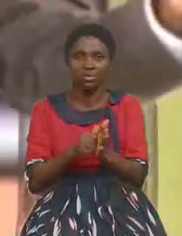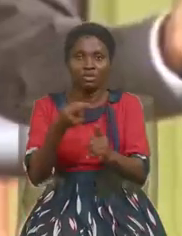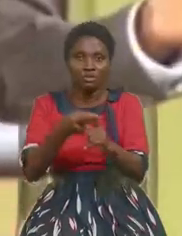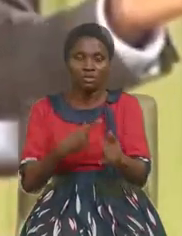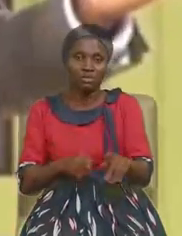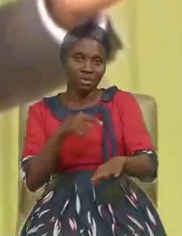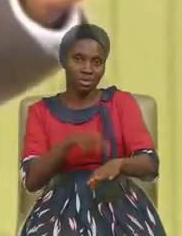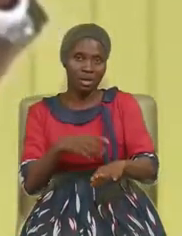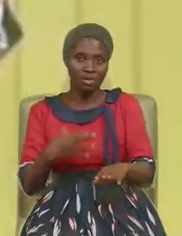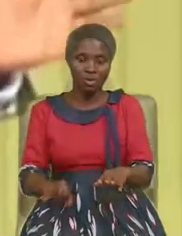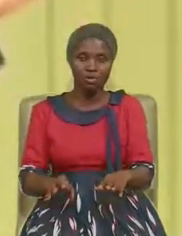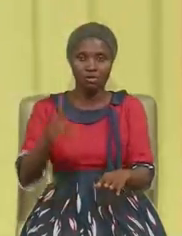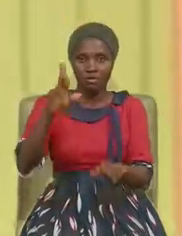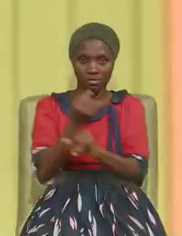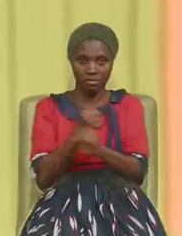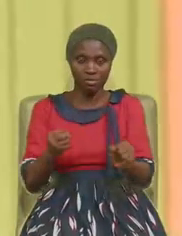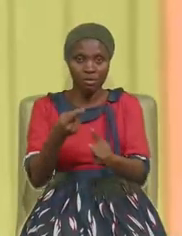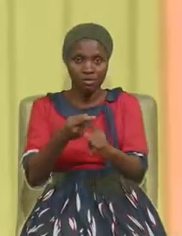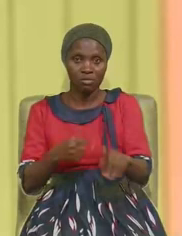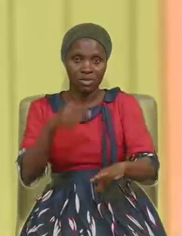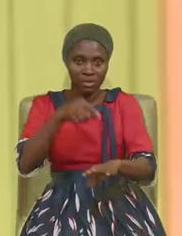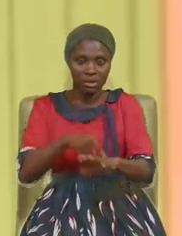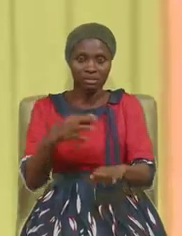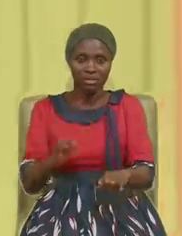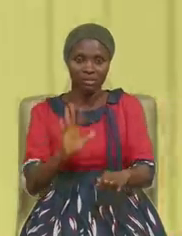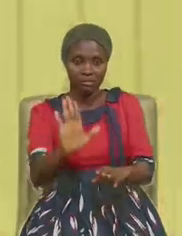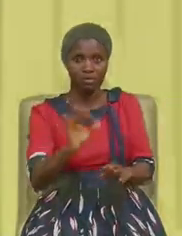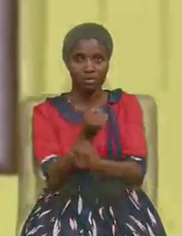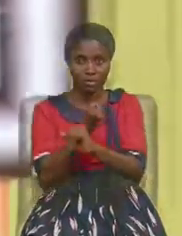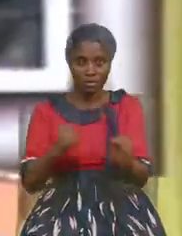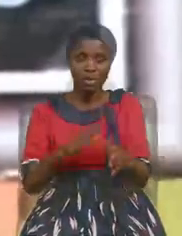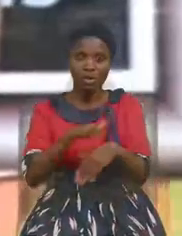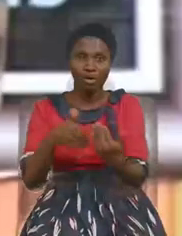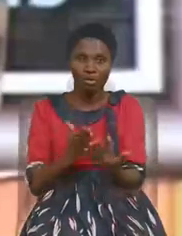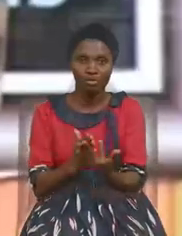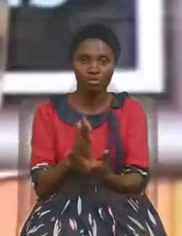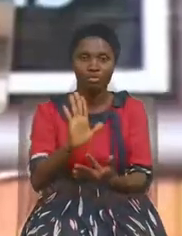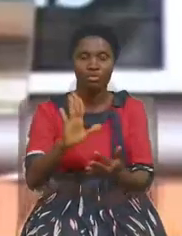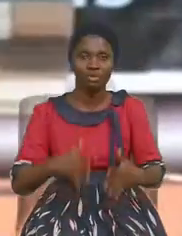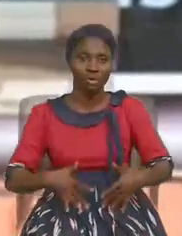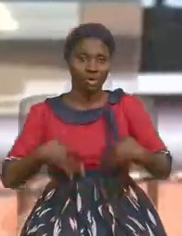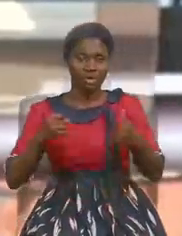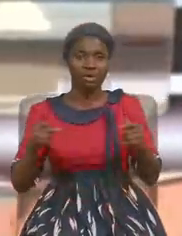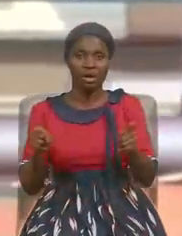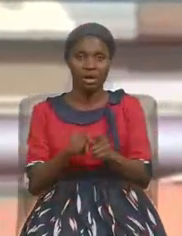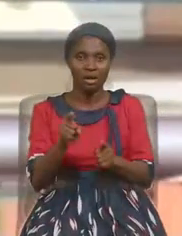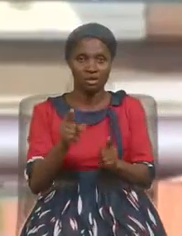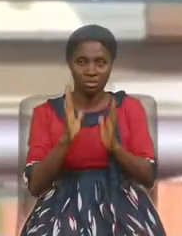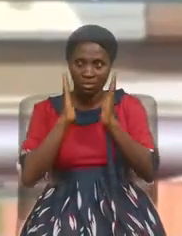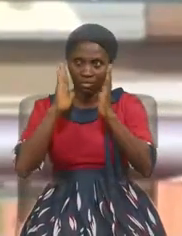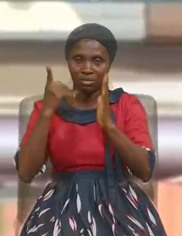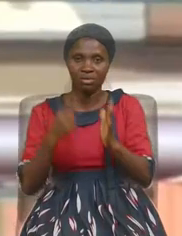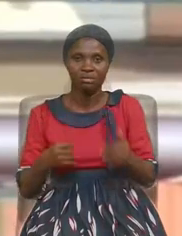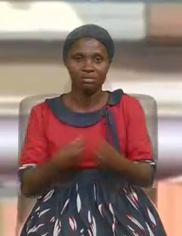la rédemption, du point de vue du salut, jusqu'à la vie, comme nous faisons face aux défis de la